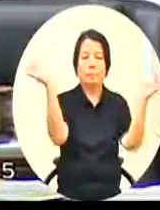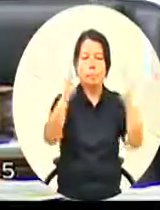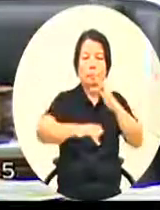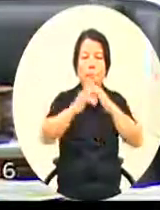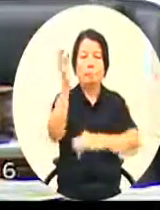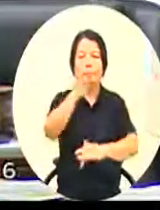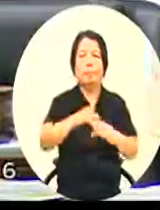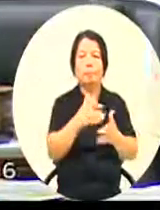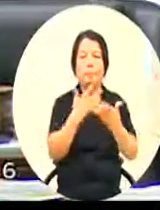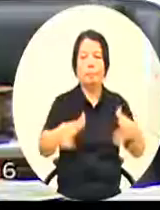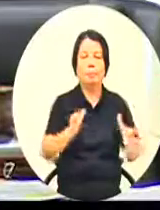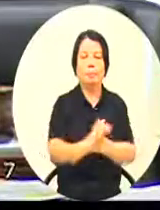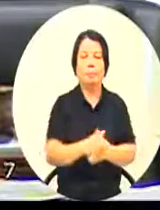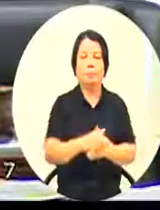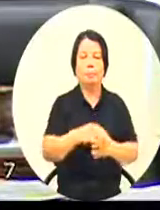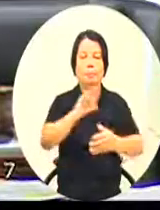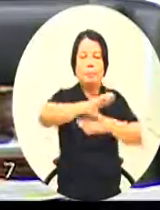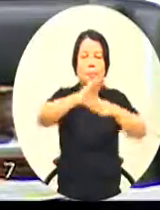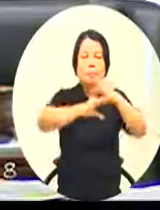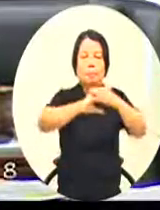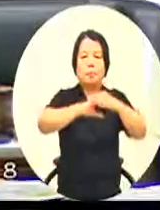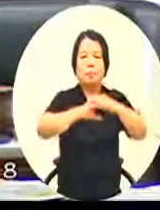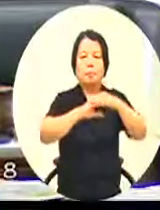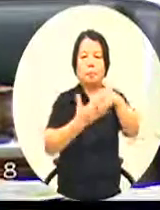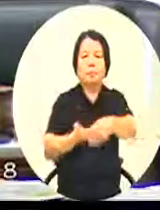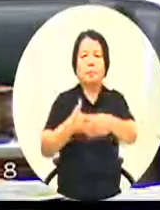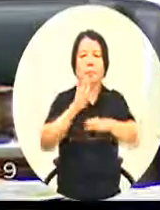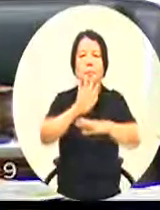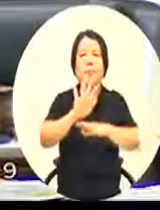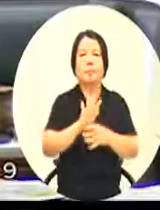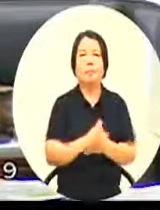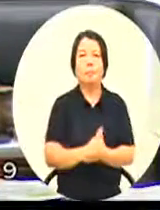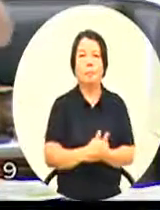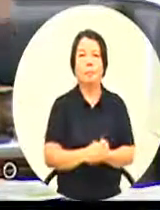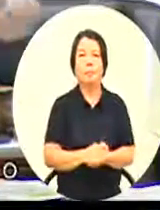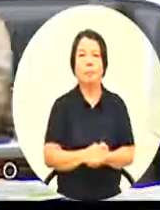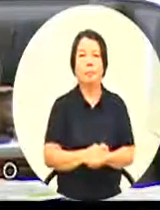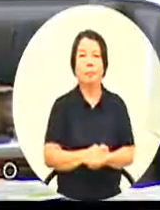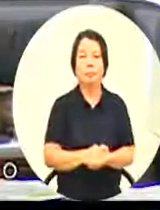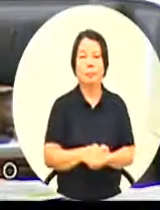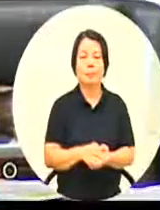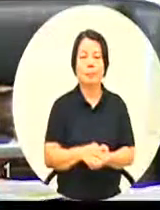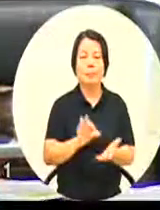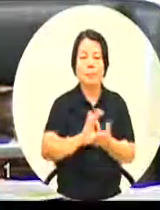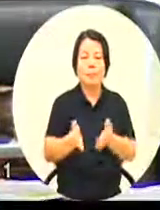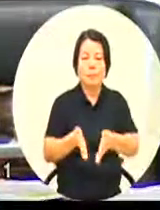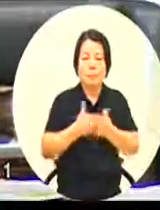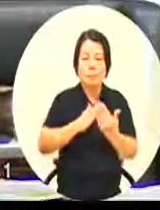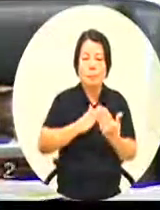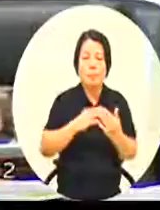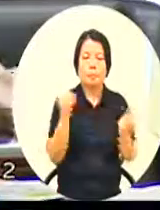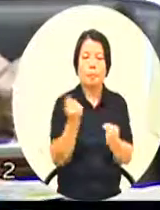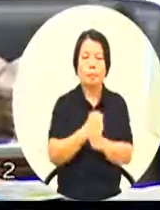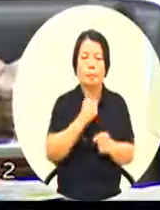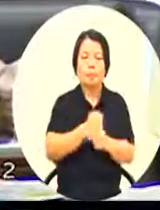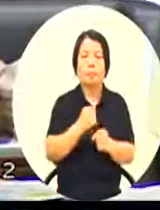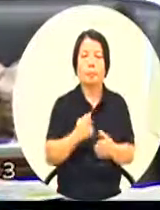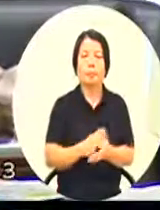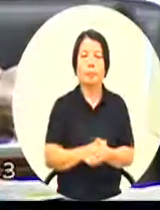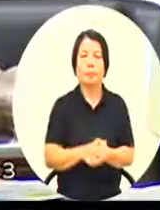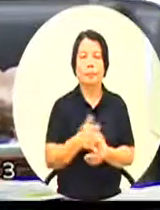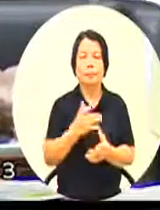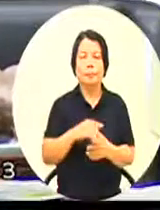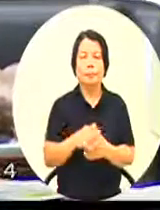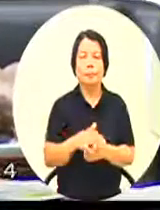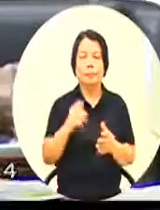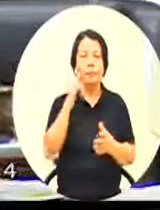棵了，甚至有的围墙都已经倒了。那要复原的工作哦，也有了家长